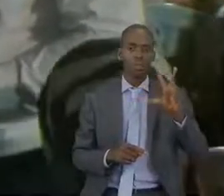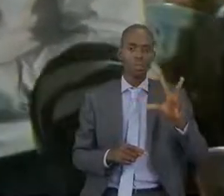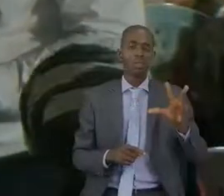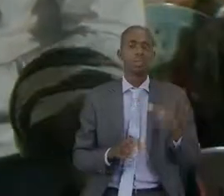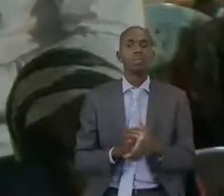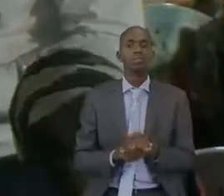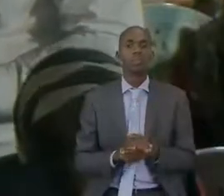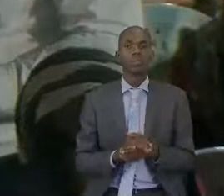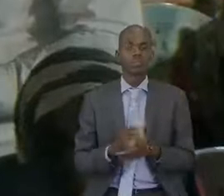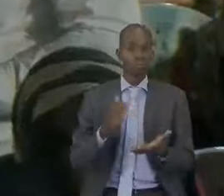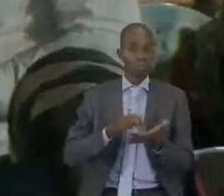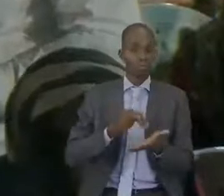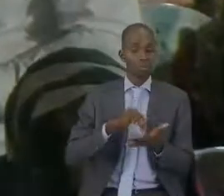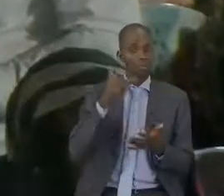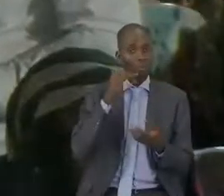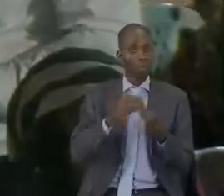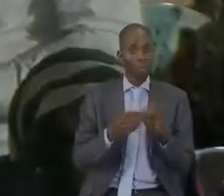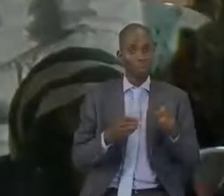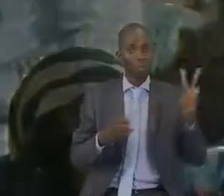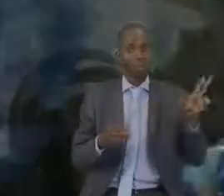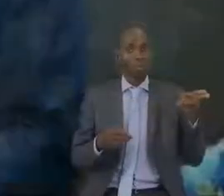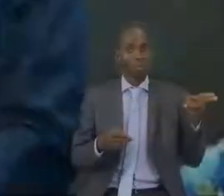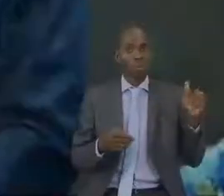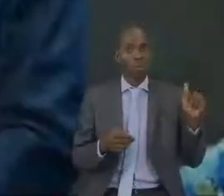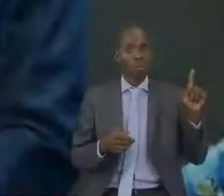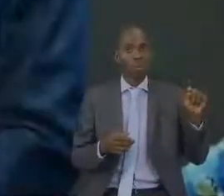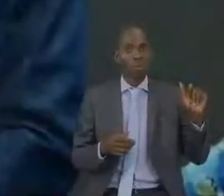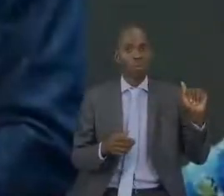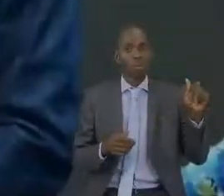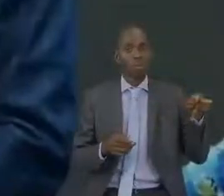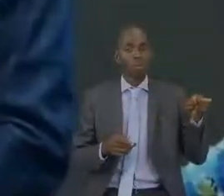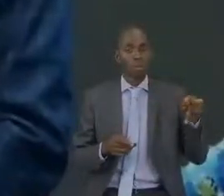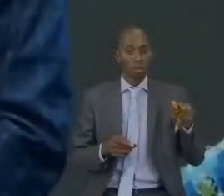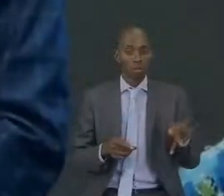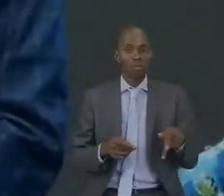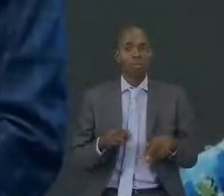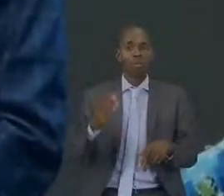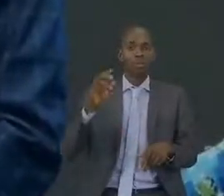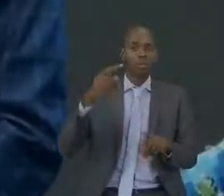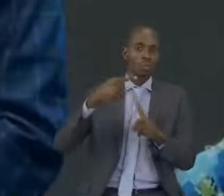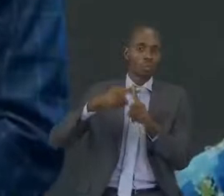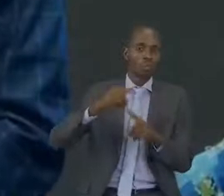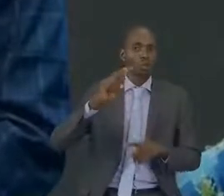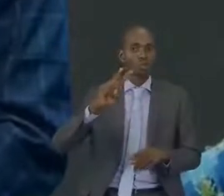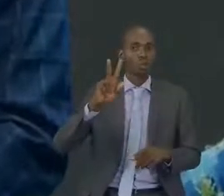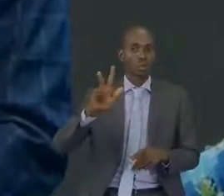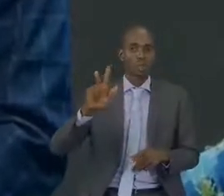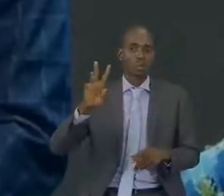Je reprends, plus 234, 91, 54,